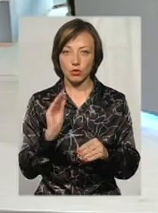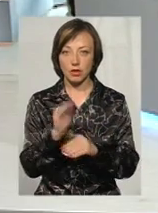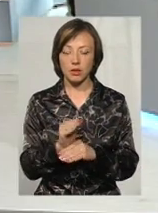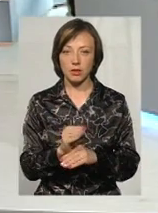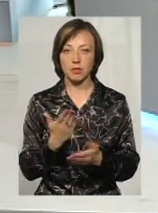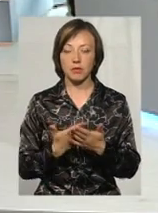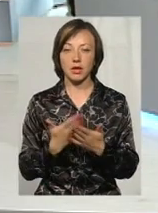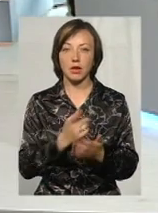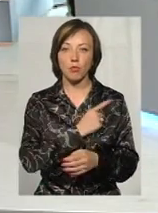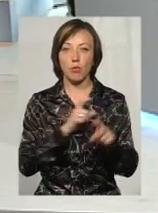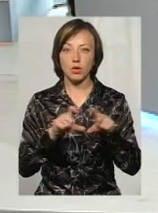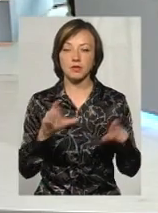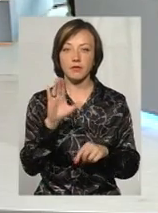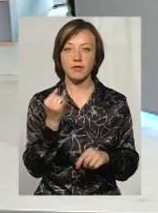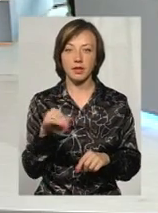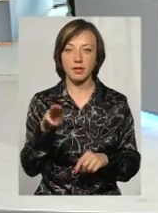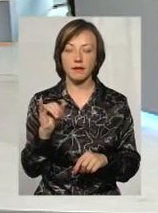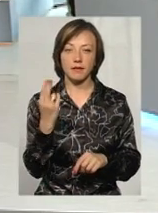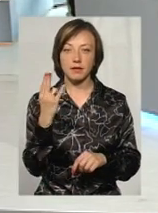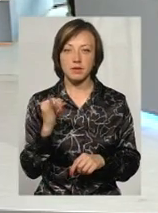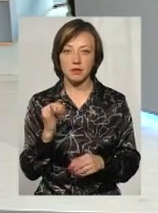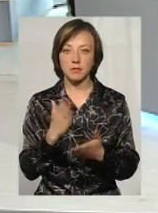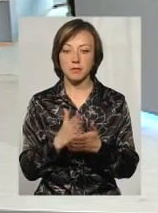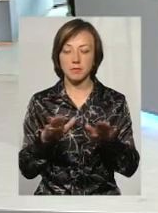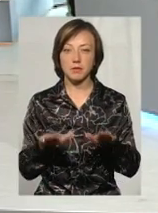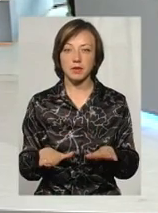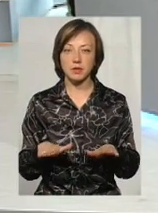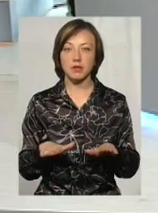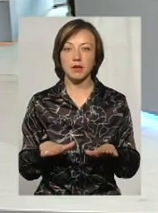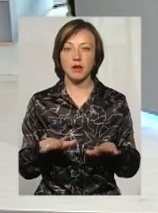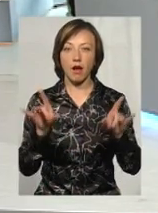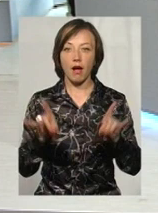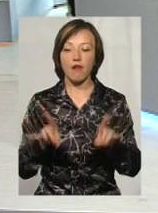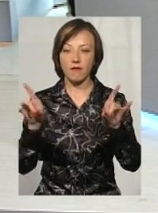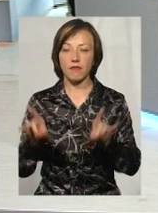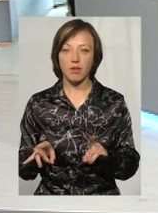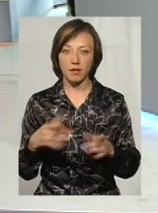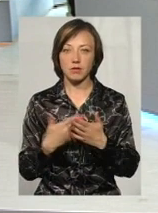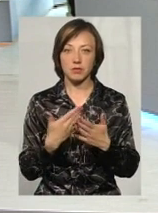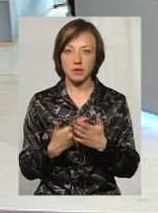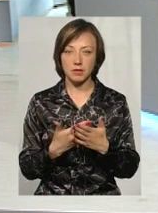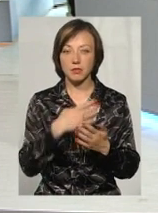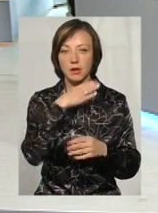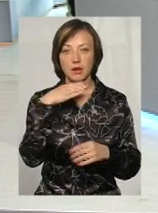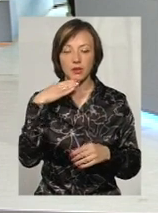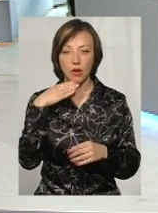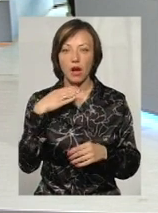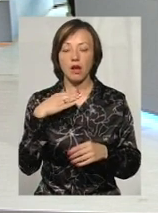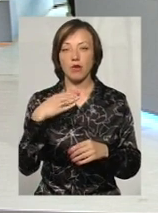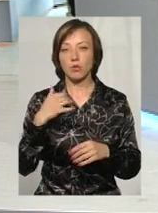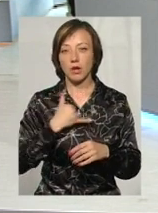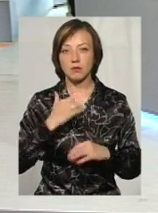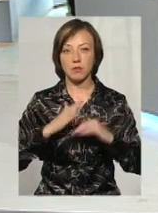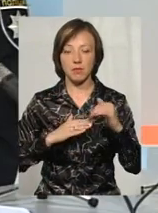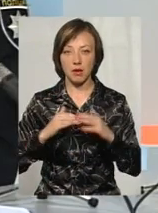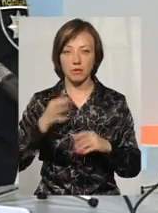Вітівці, наприклад, знаходиться в такому місці, де біля нього знаходиться дуже багато мотелів і кафе. То от на практиці вже з 12-го числа роботи патрульної